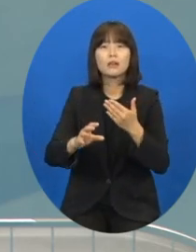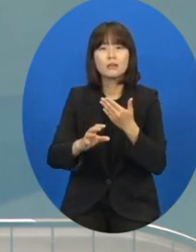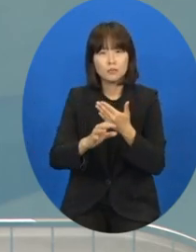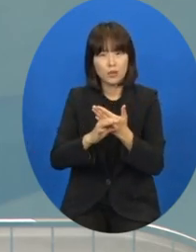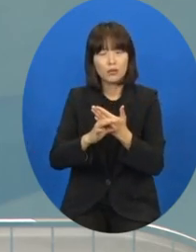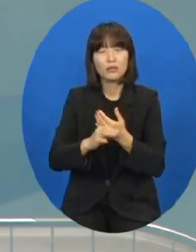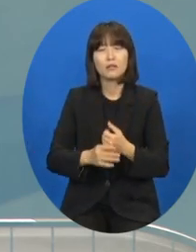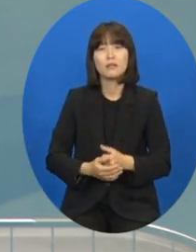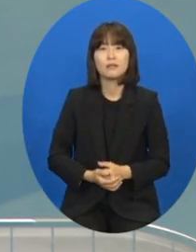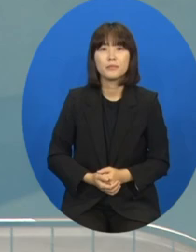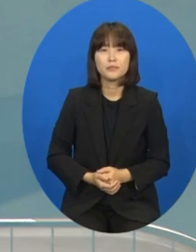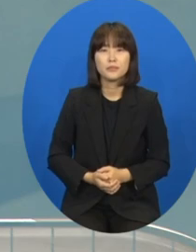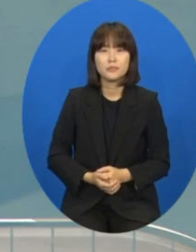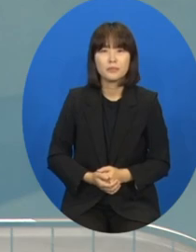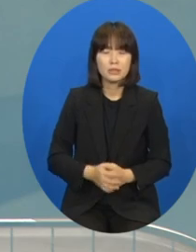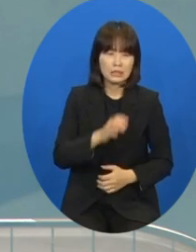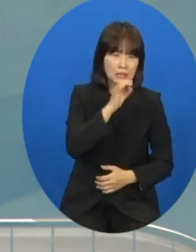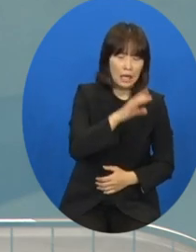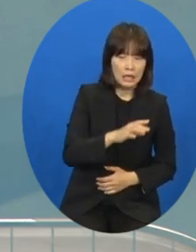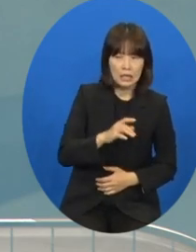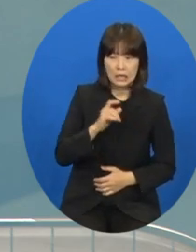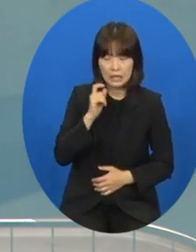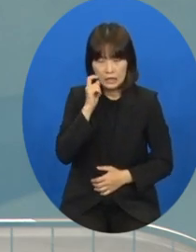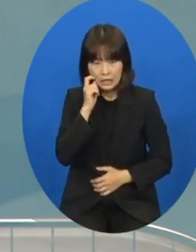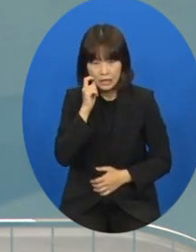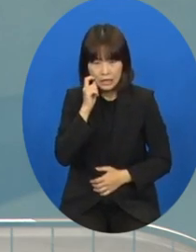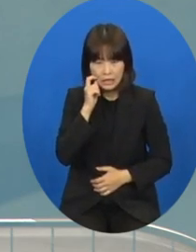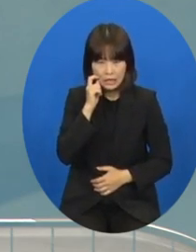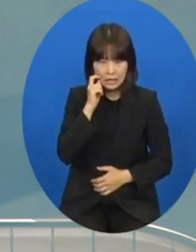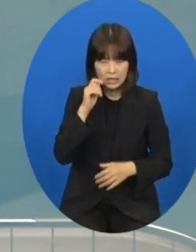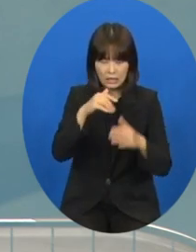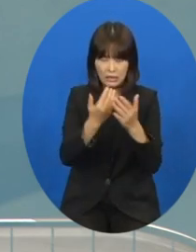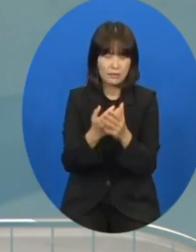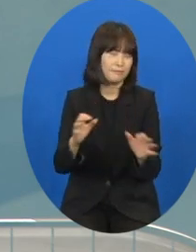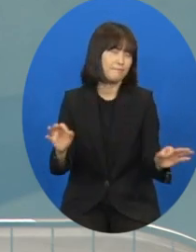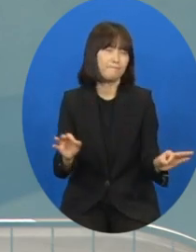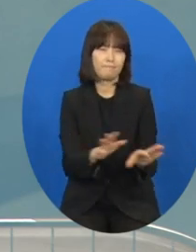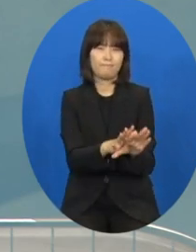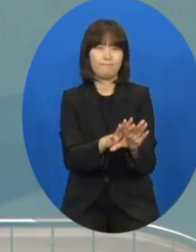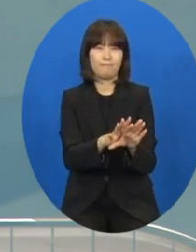그러면 안 된다, 못한다 다 사라져요.